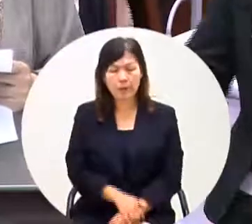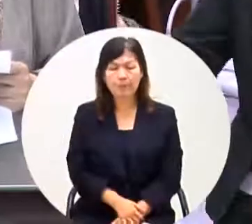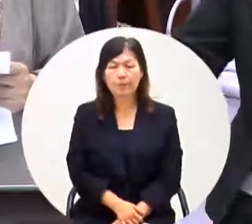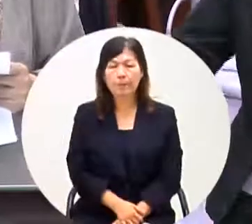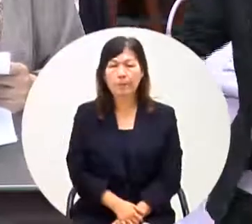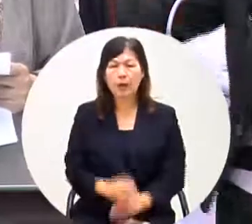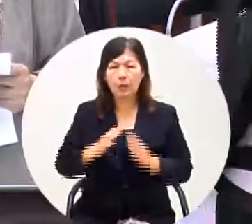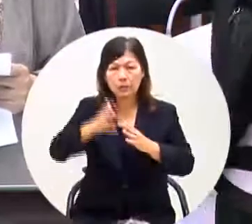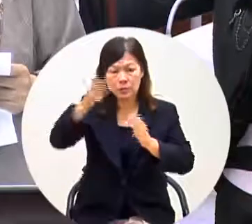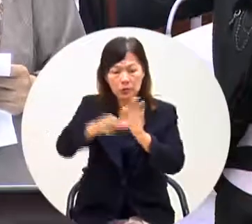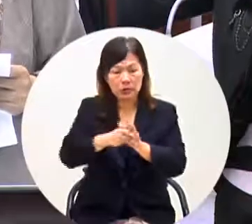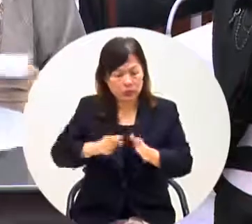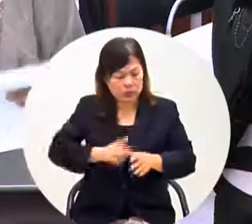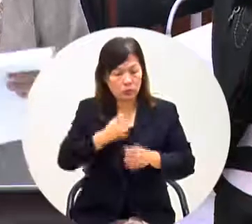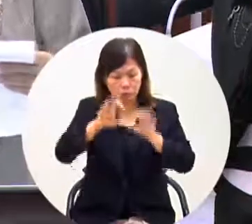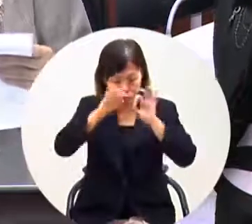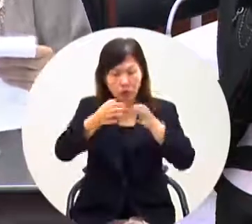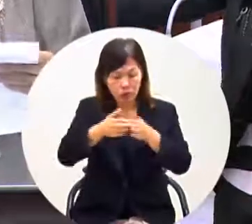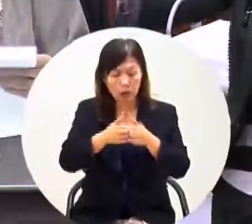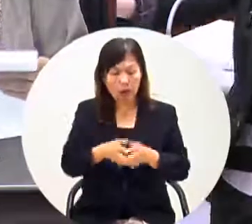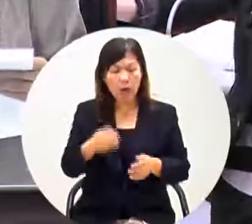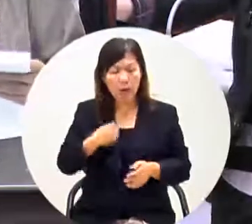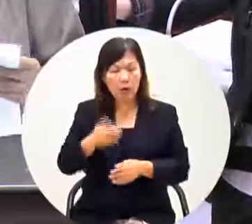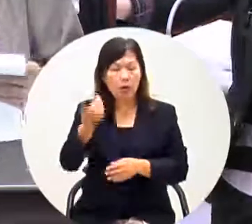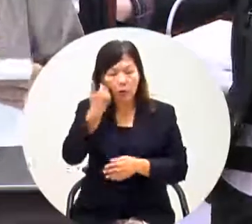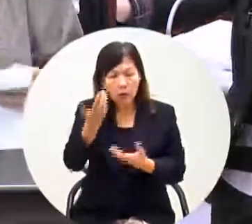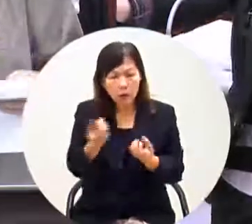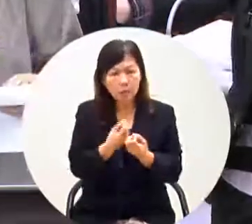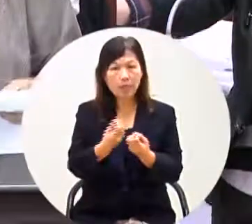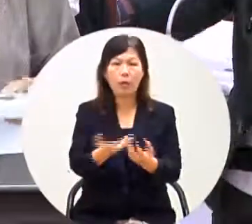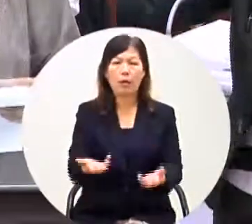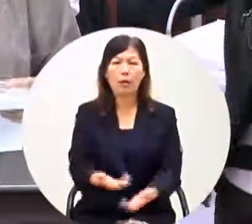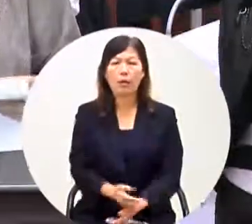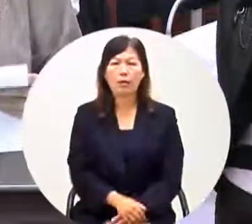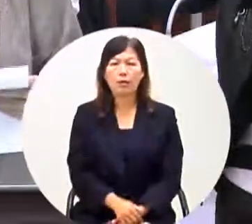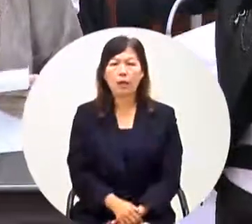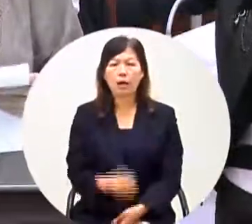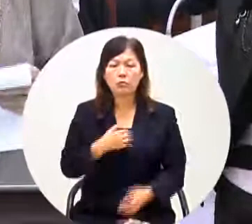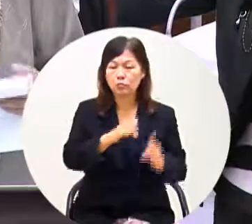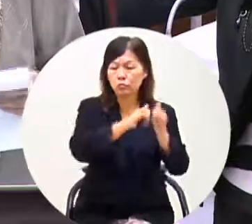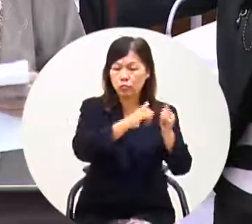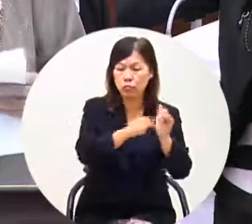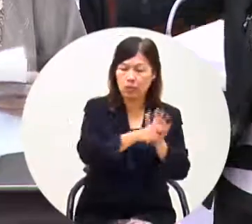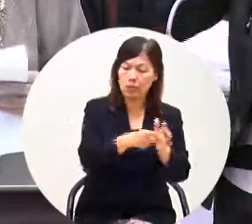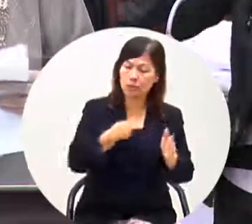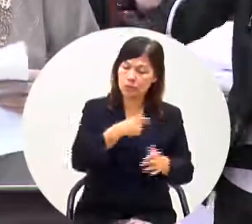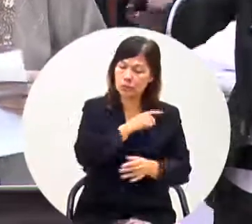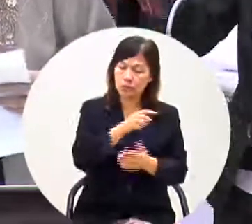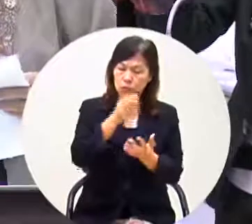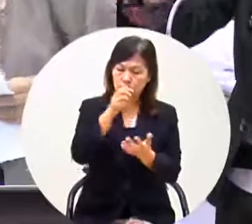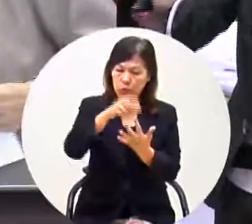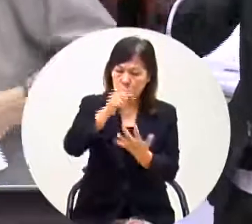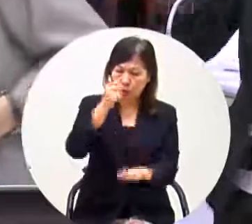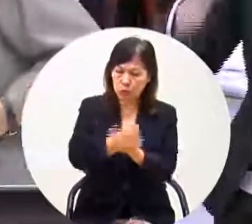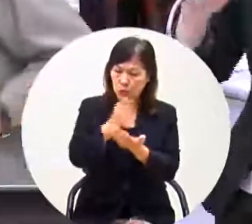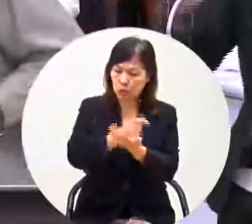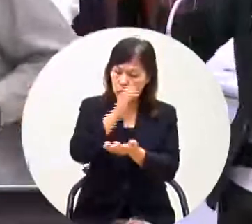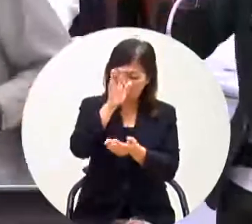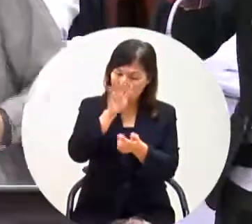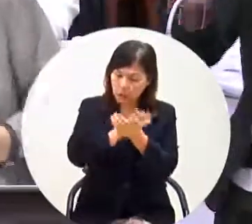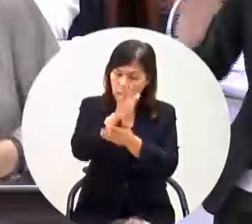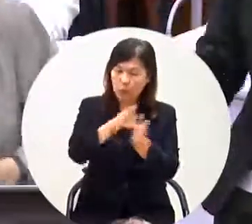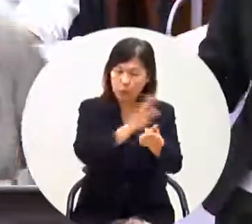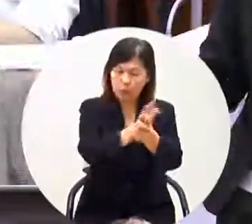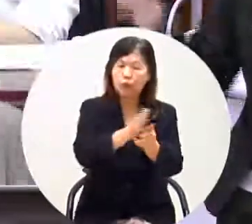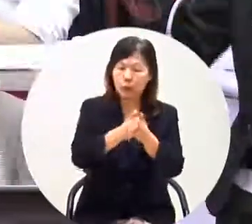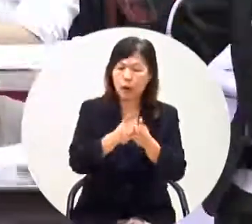对啊，你不检讨，要不然怎么办？ 就 市民朋友选你出来，当然就是要为大家做事啊，对不对？好，市长， 谢谢。 刚刚有个问题，本